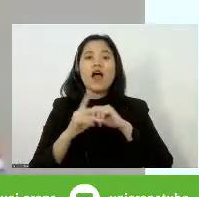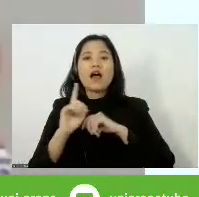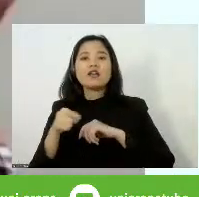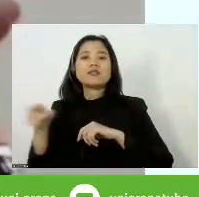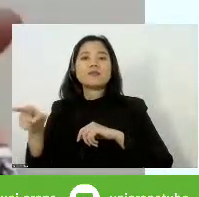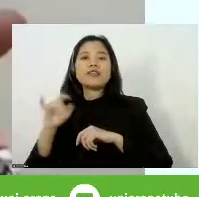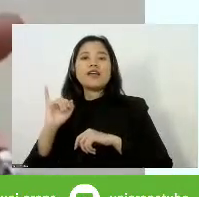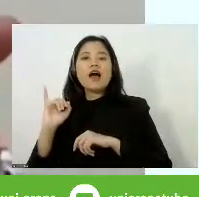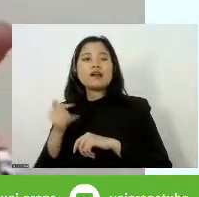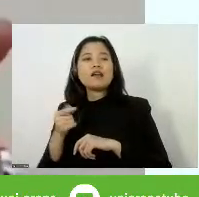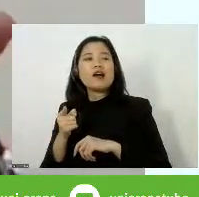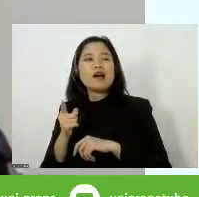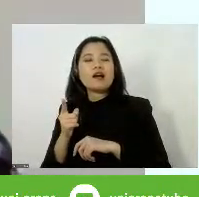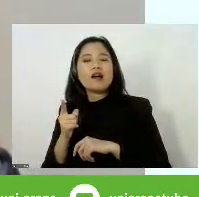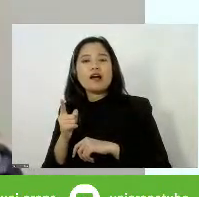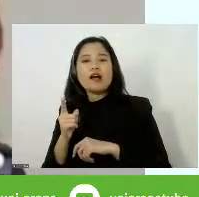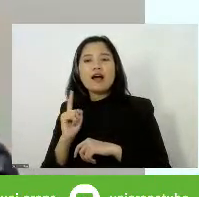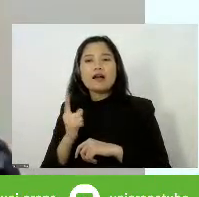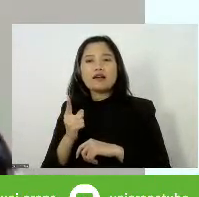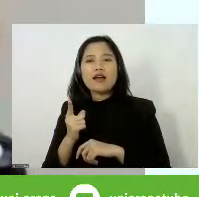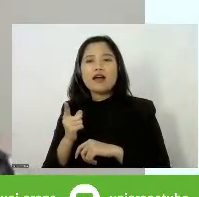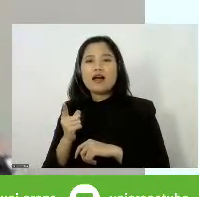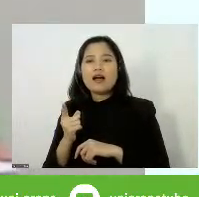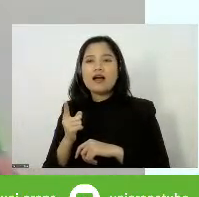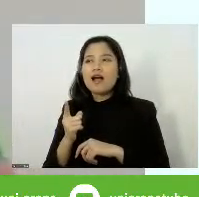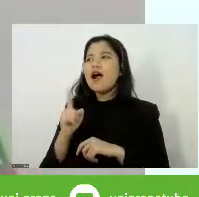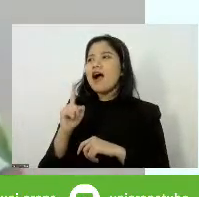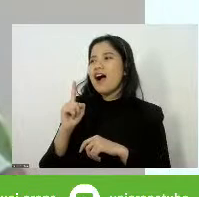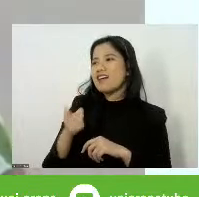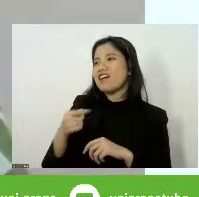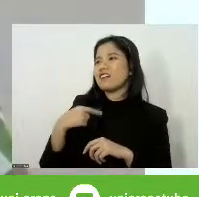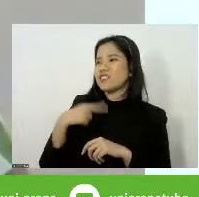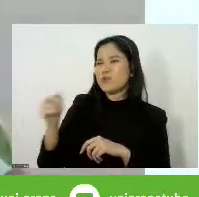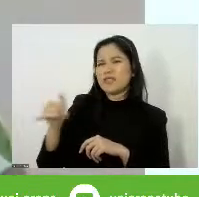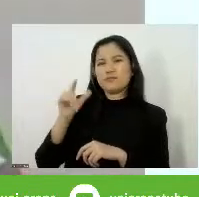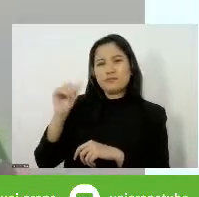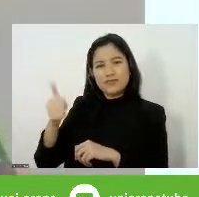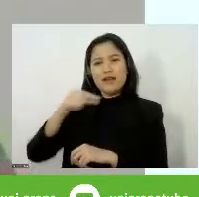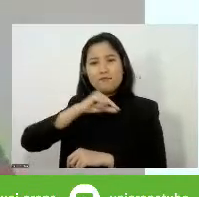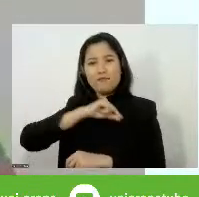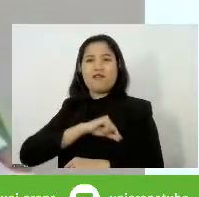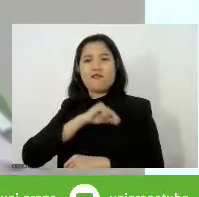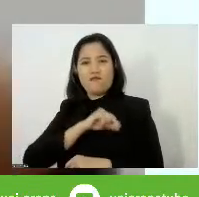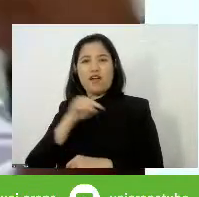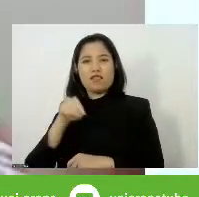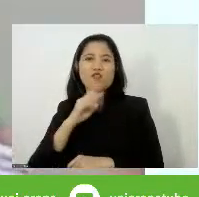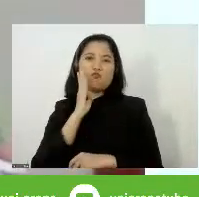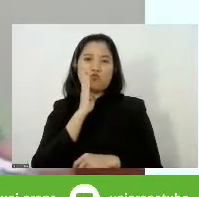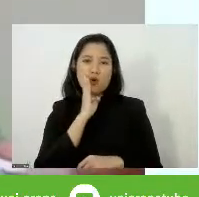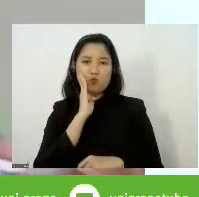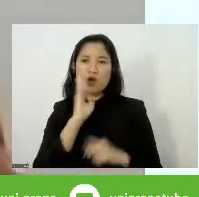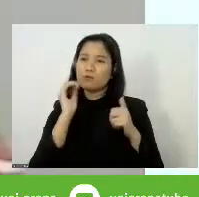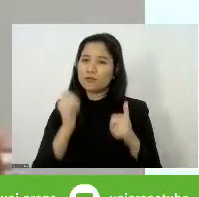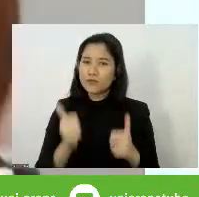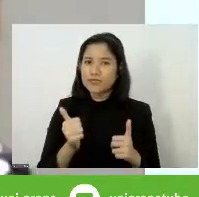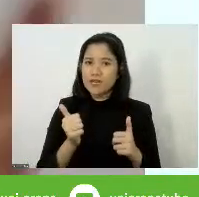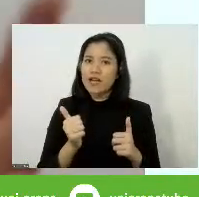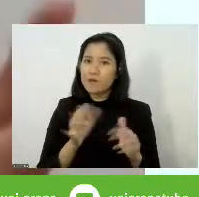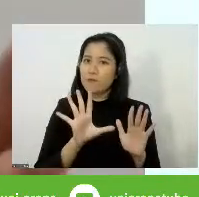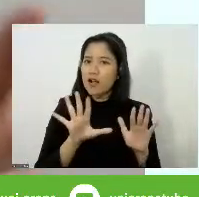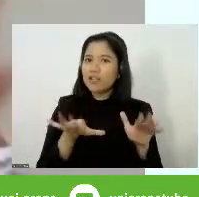artinya suatu hal yang bisa kita manfaatkan oleh generasi muda menghasilkan